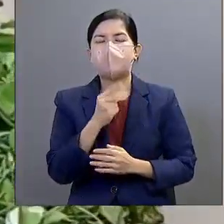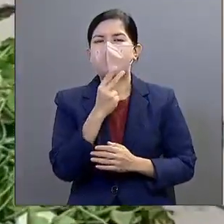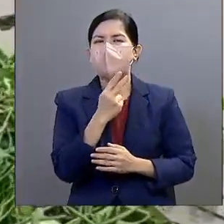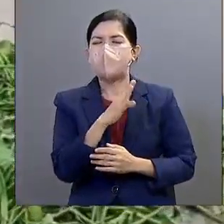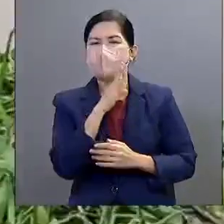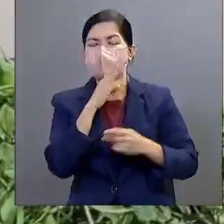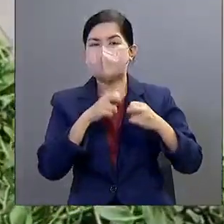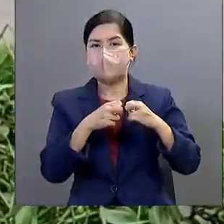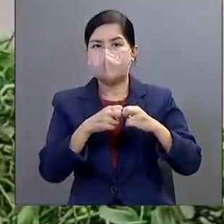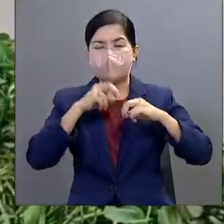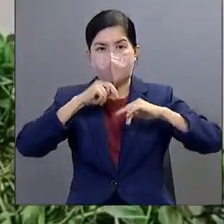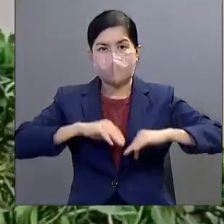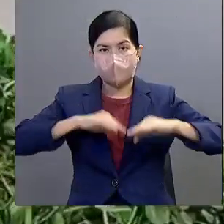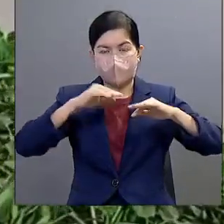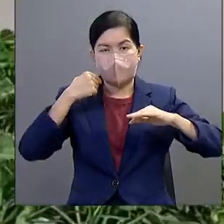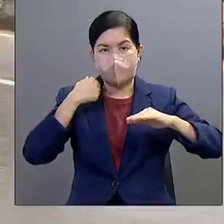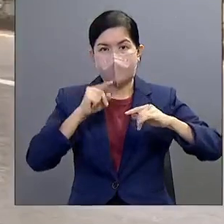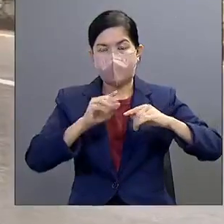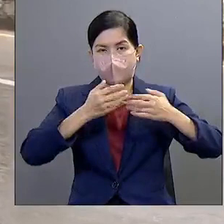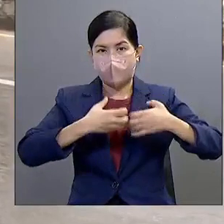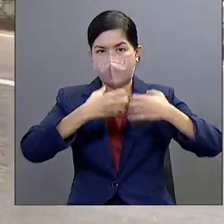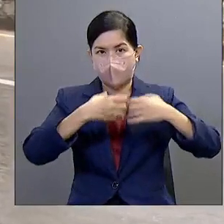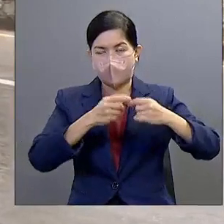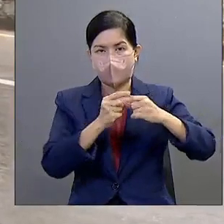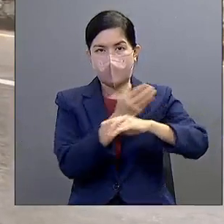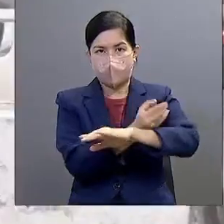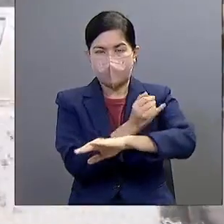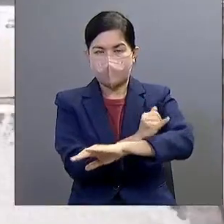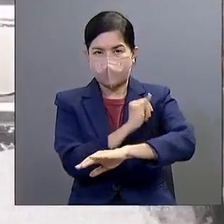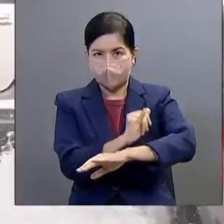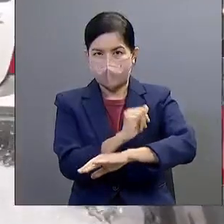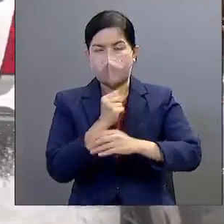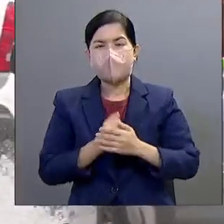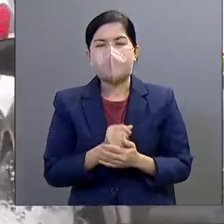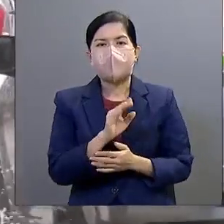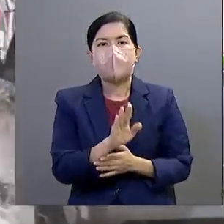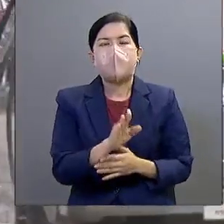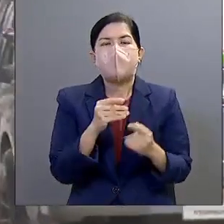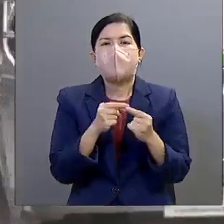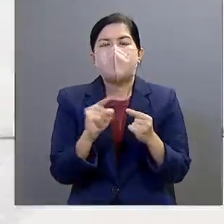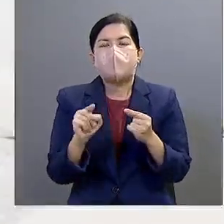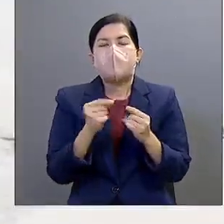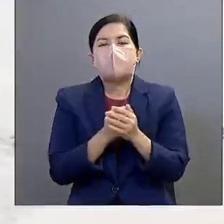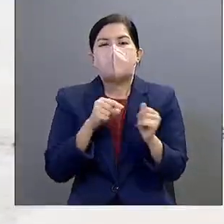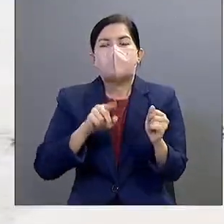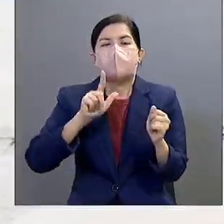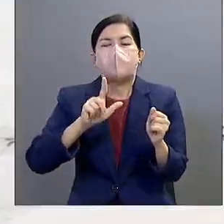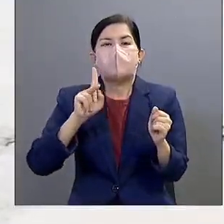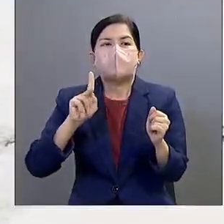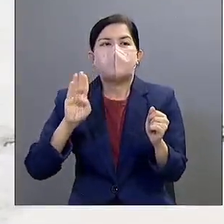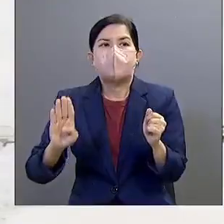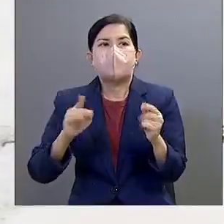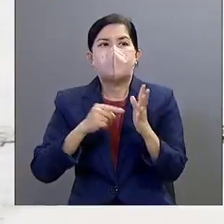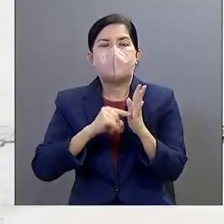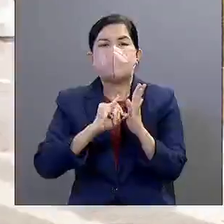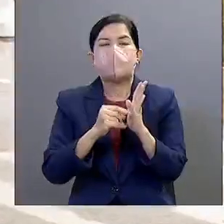ในปีนี้ก็คือนิคมอุตสาหกรรมจังหวัดพระนครศรีอยุธยาค่ะรวมไปถึงแนวปริมณฑลอย่างเช่นเขตลาดกระบังนะคะซึ่งก็ได้มีการเตรียมมาตร